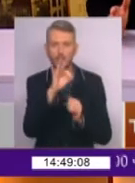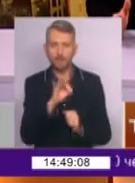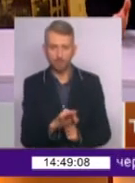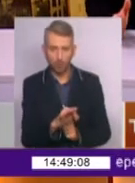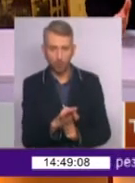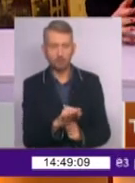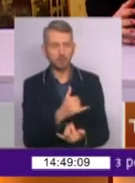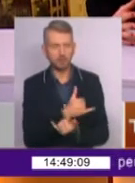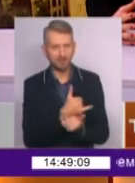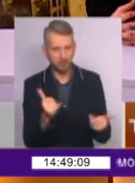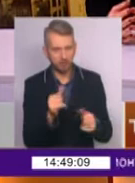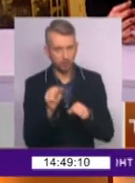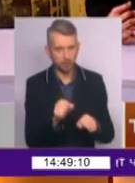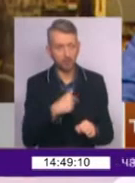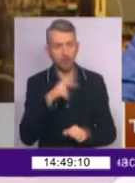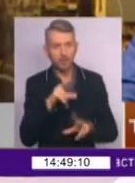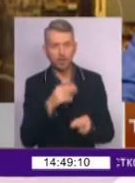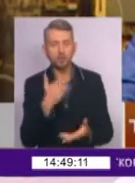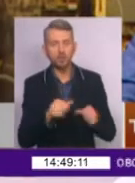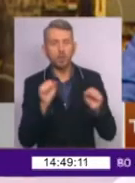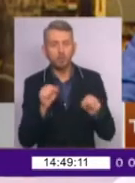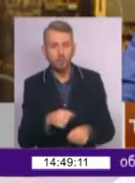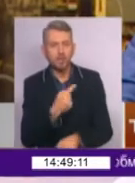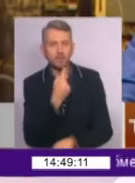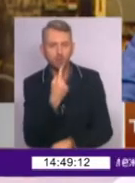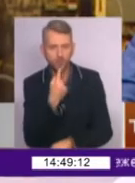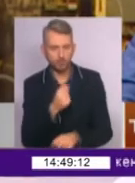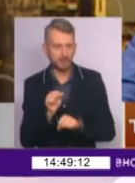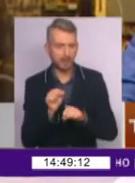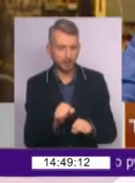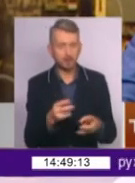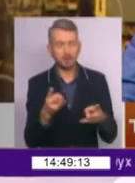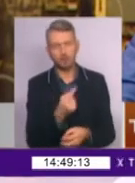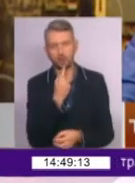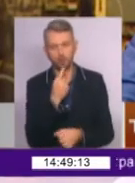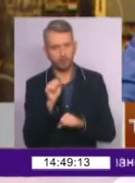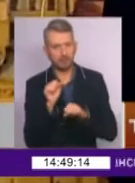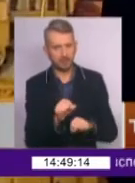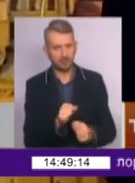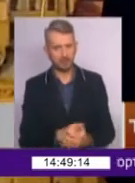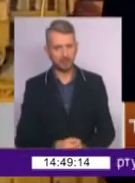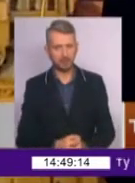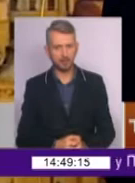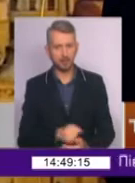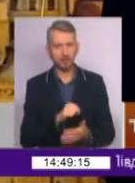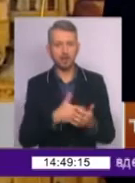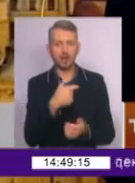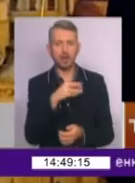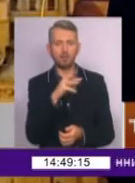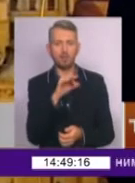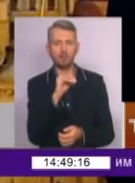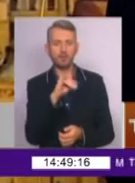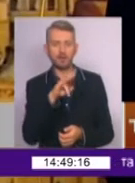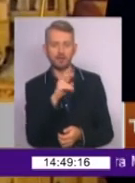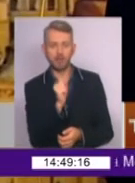80-90% забезпечимо. А я вважаю, що якщо можна спробувати захистити, то треба спробувати захистити. Від гемофільної інфекції це